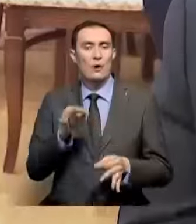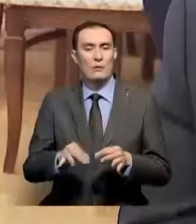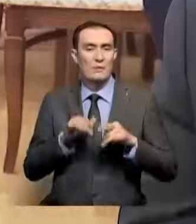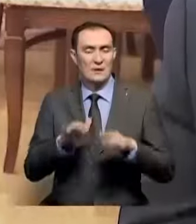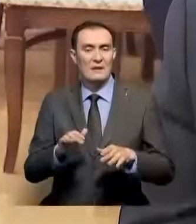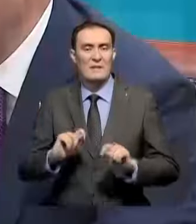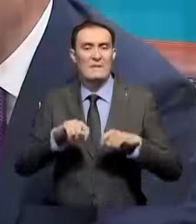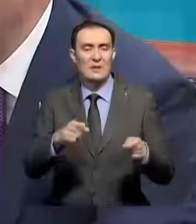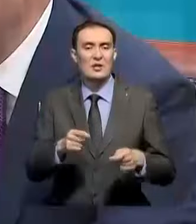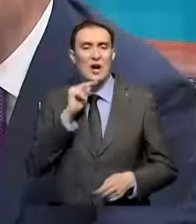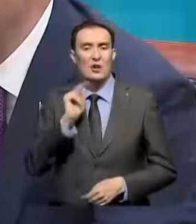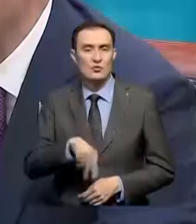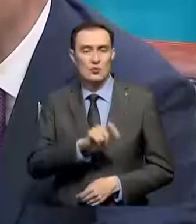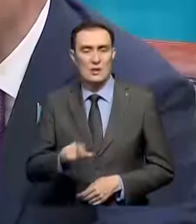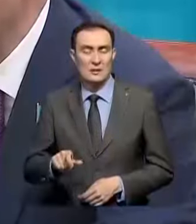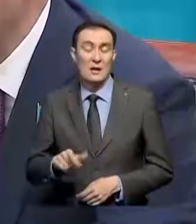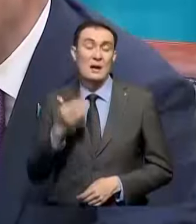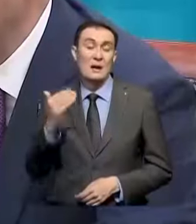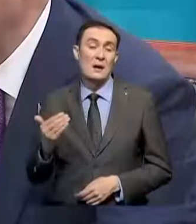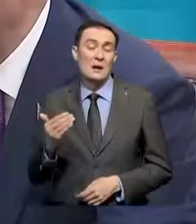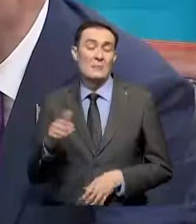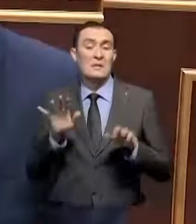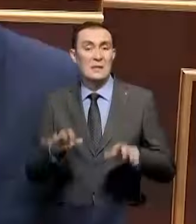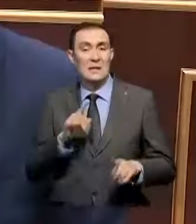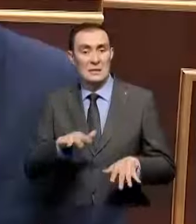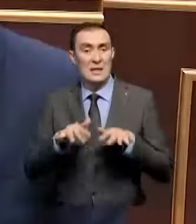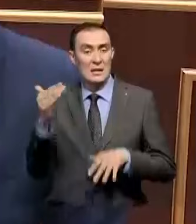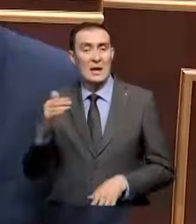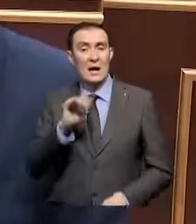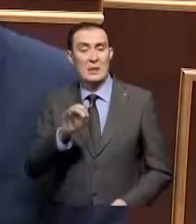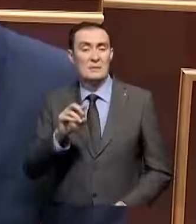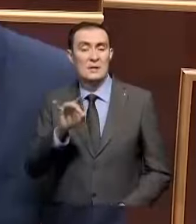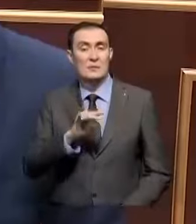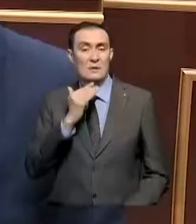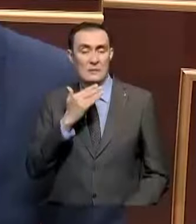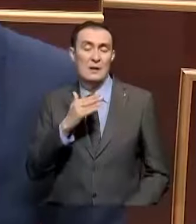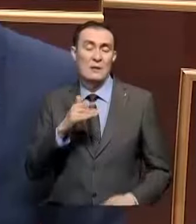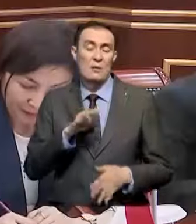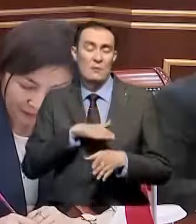делам и выдаче осужденных лиц. В свою очередь, председатель Сената Арабской